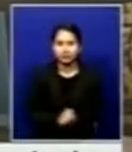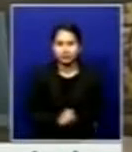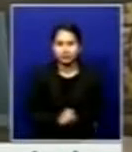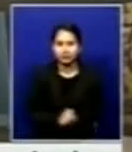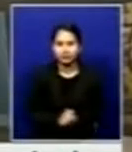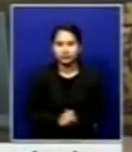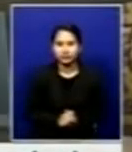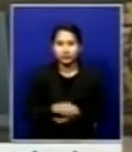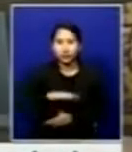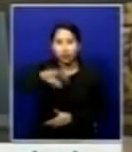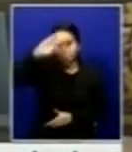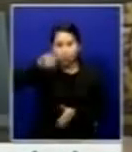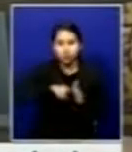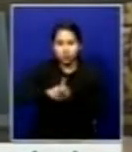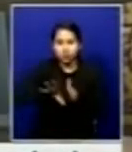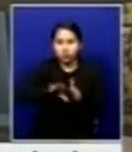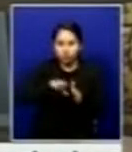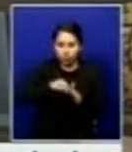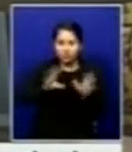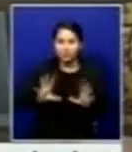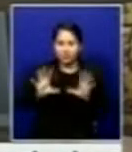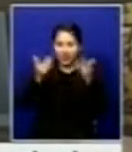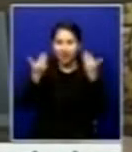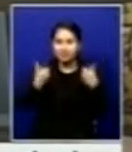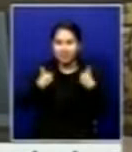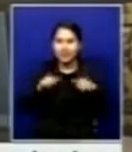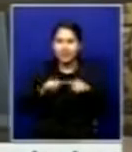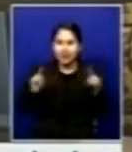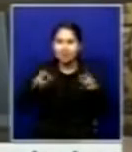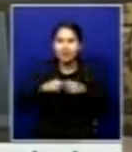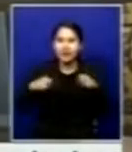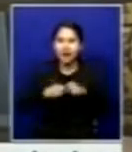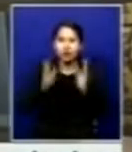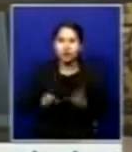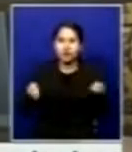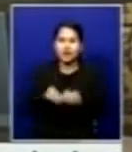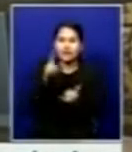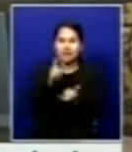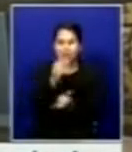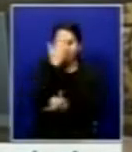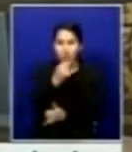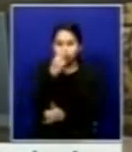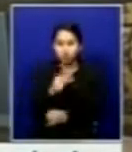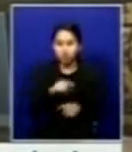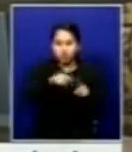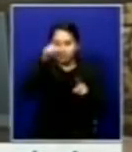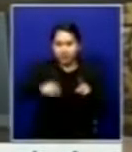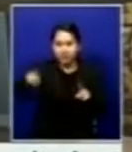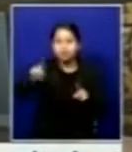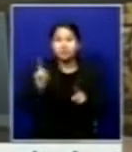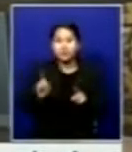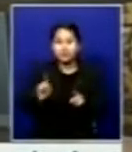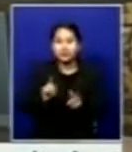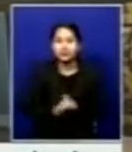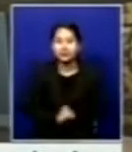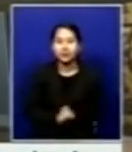โรคติดเชื้อในปอดหายครับแต่คนกำลังจะตายเพราะใช้ยาแรงกราฟนี้บอกกับท่านประธานว่ามาตรการที่ใช้ไม่ว่าจะเป็น